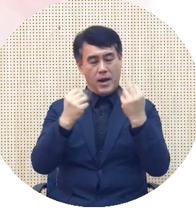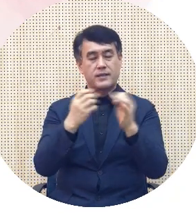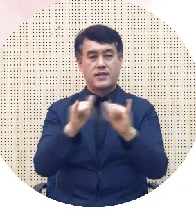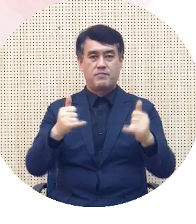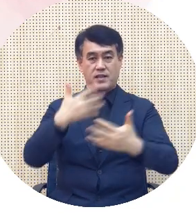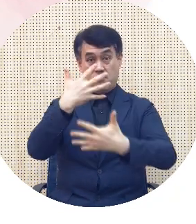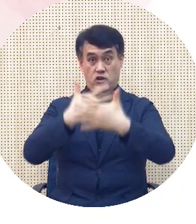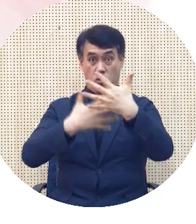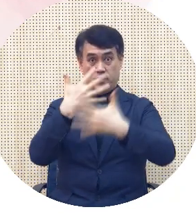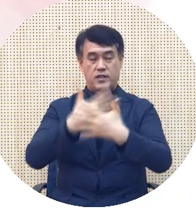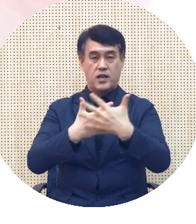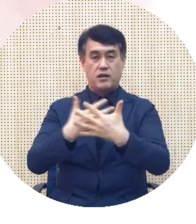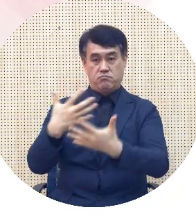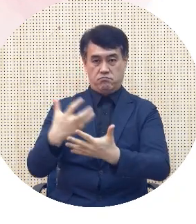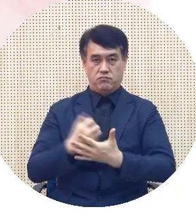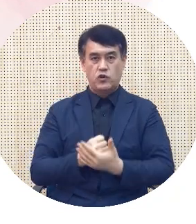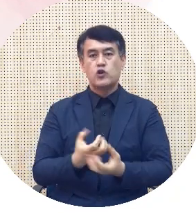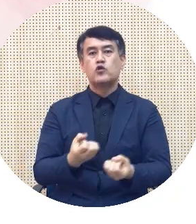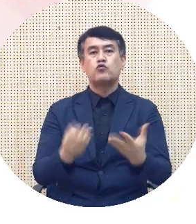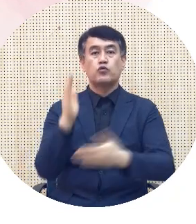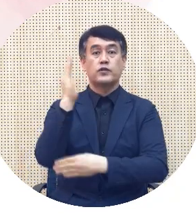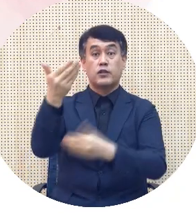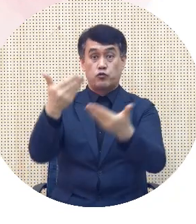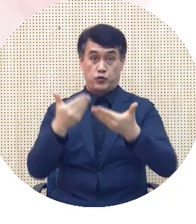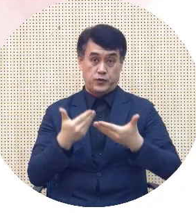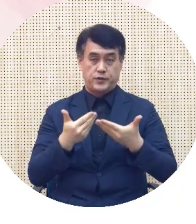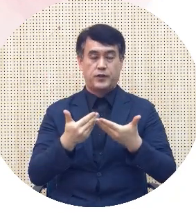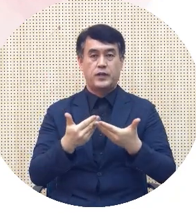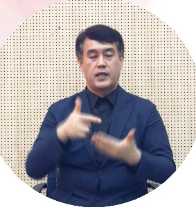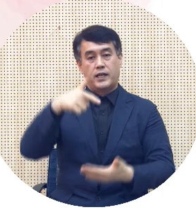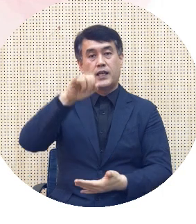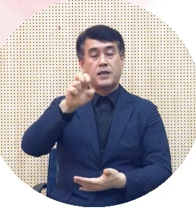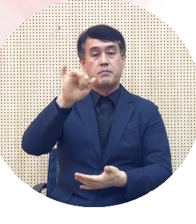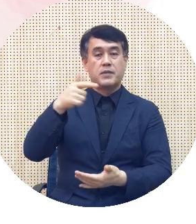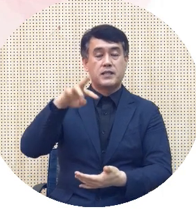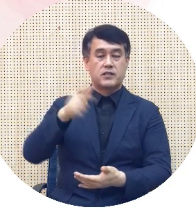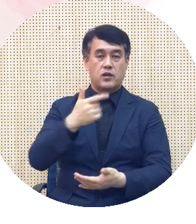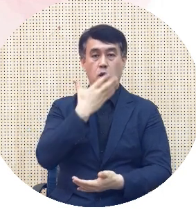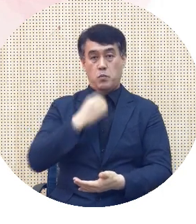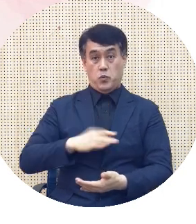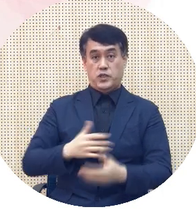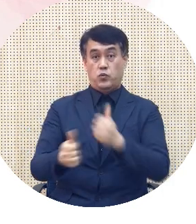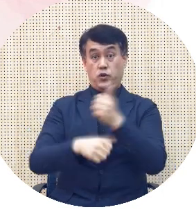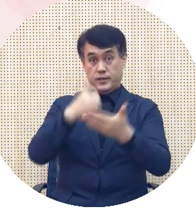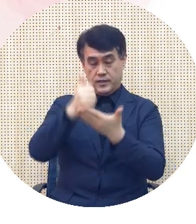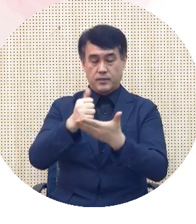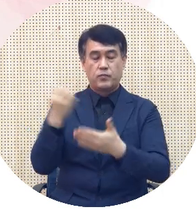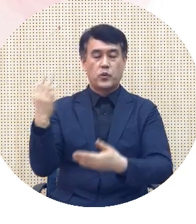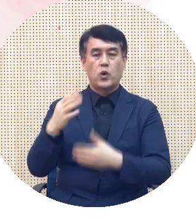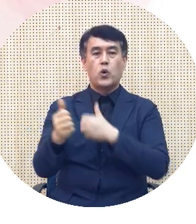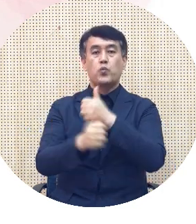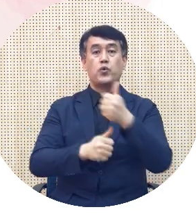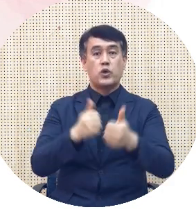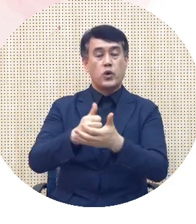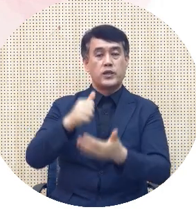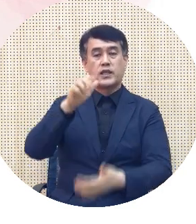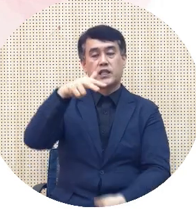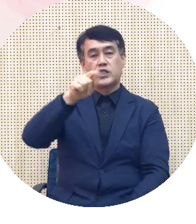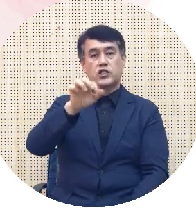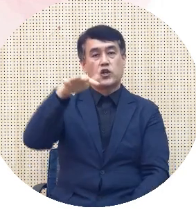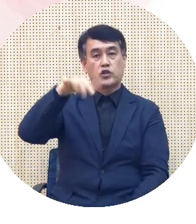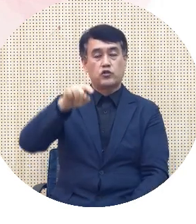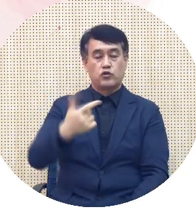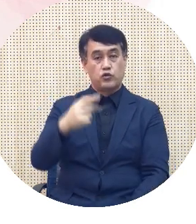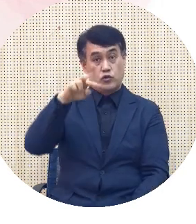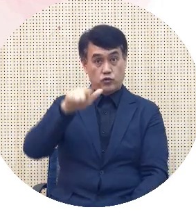분들이 영상으로나마 축사 남겨주셨습니다. 김민석 보건복지위원회 위원장님, 보건복지위원회 위원이신